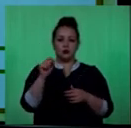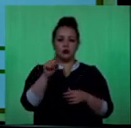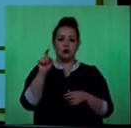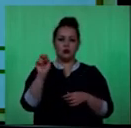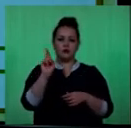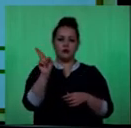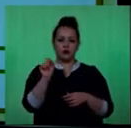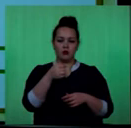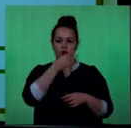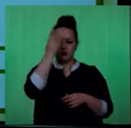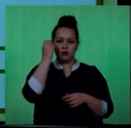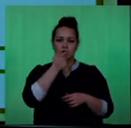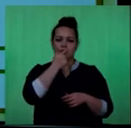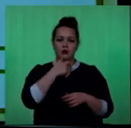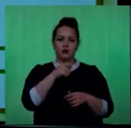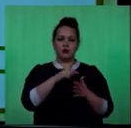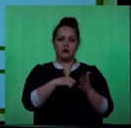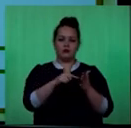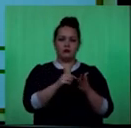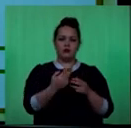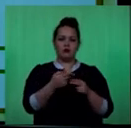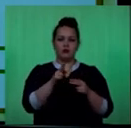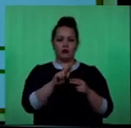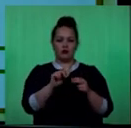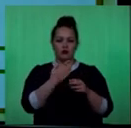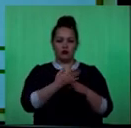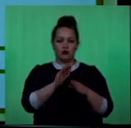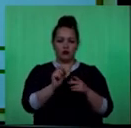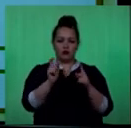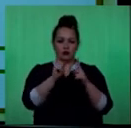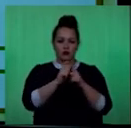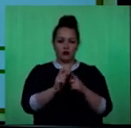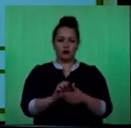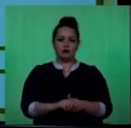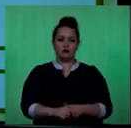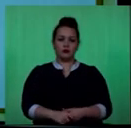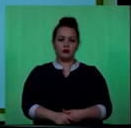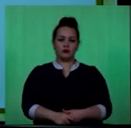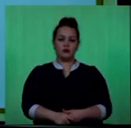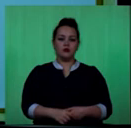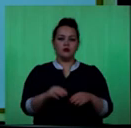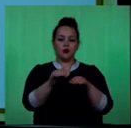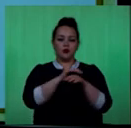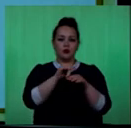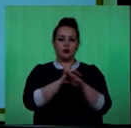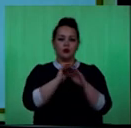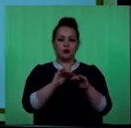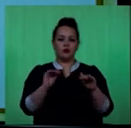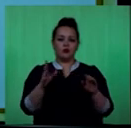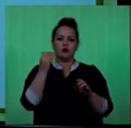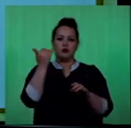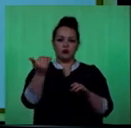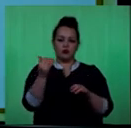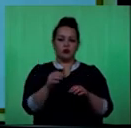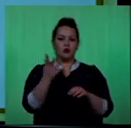забудьте аккуратно выделить данные части слова молодцы ребята а сейчас